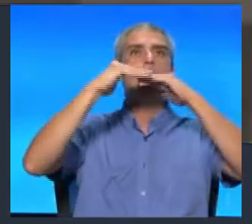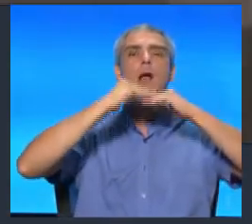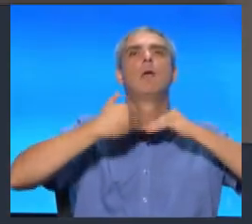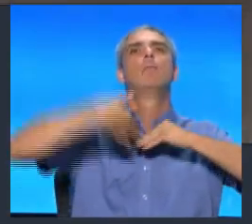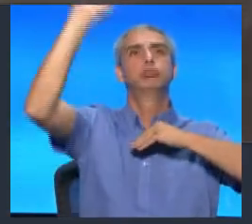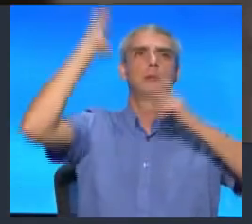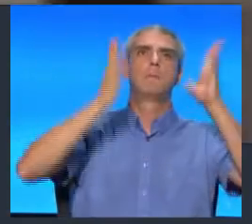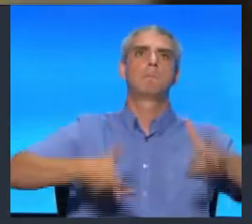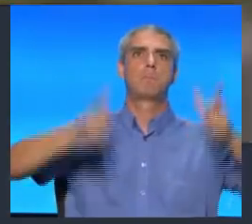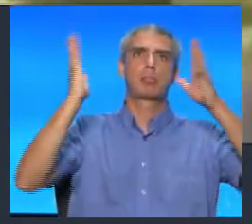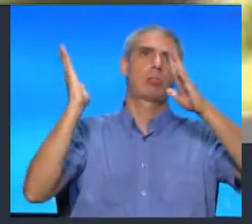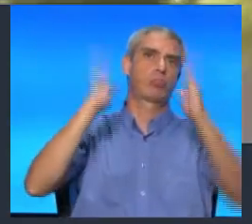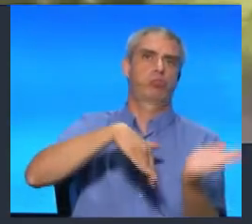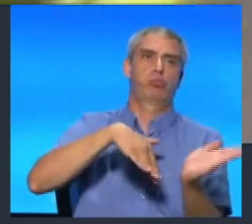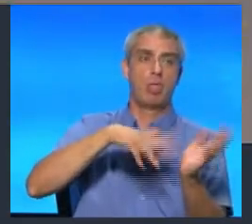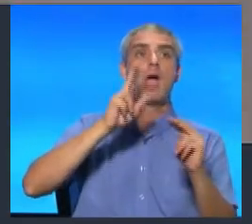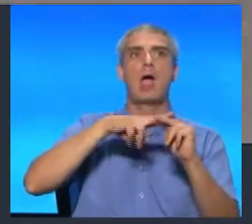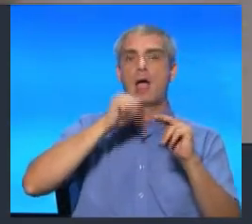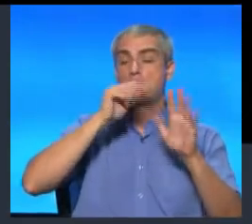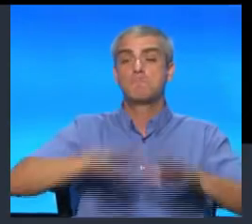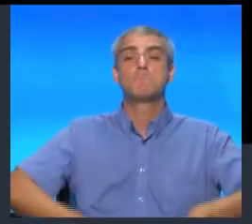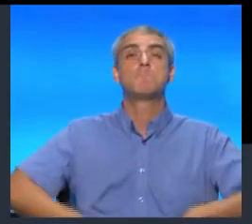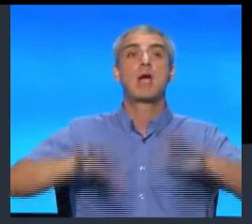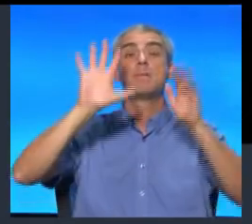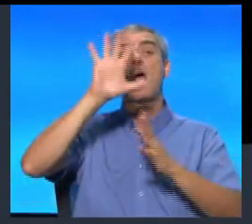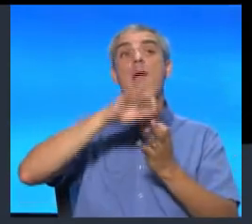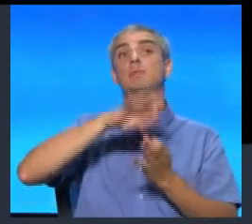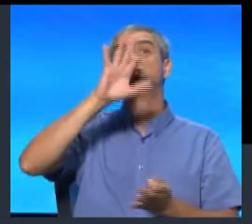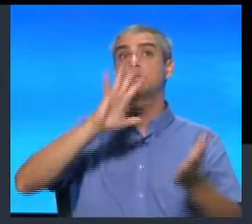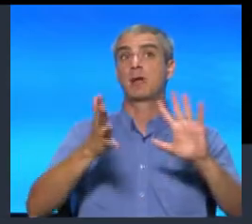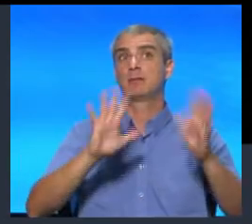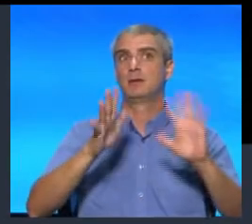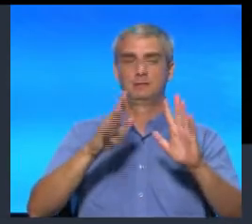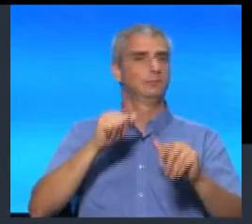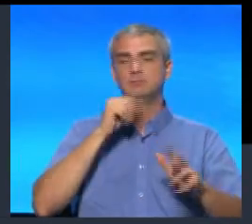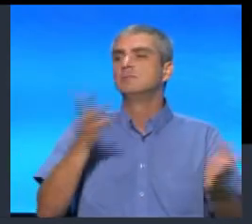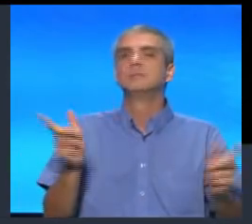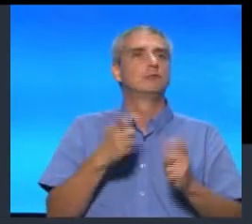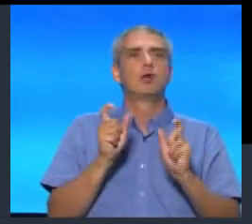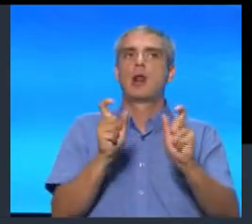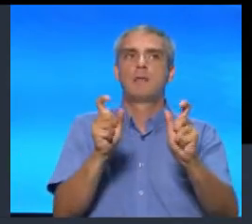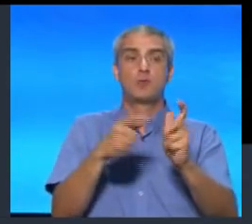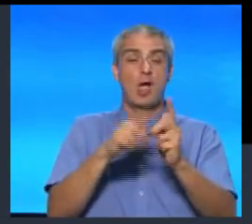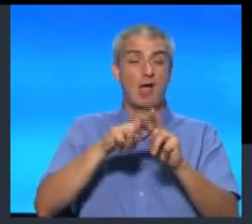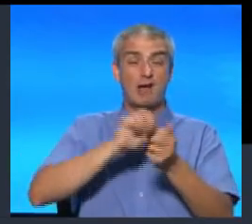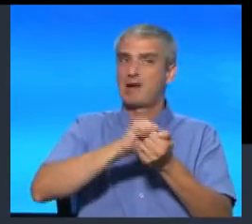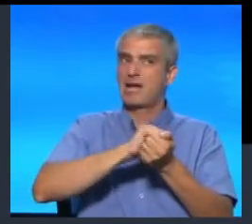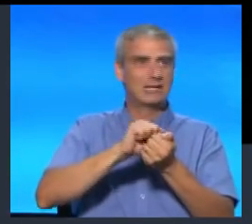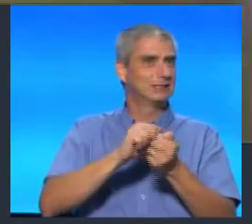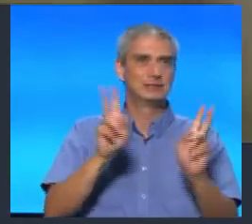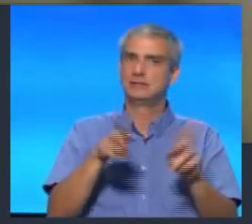יהרסו. אחר כך יגיעו המים, עד 5 מטרים באזור טמפה. ההצפות בלתי נמנעות, מההרס הזה לא ניתן יהיה